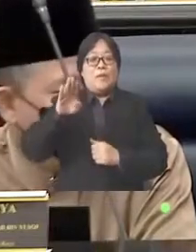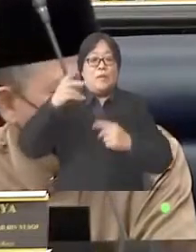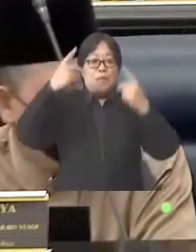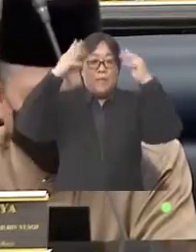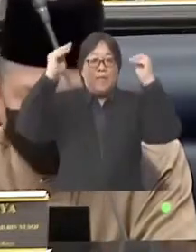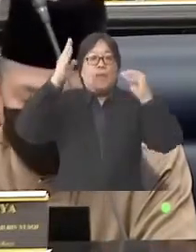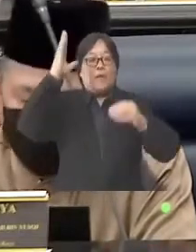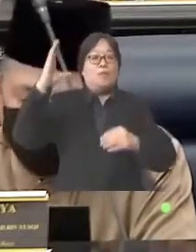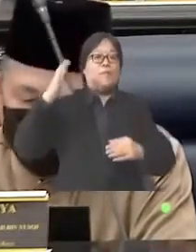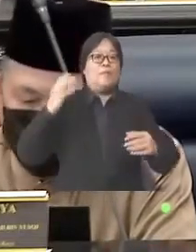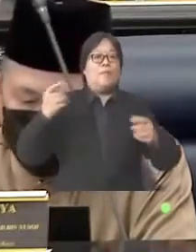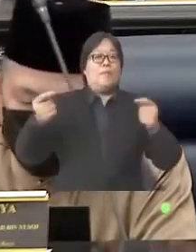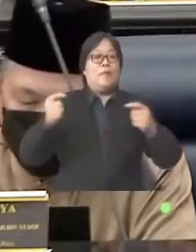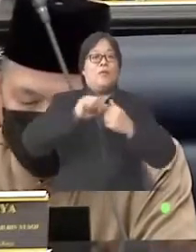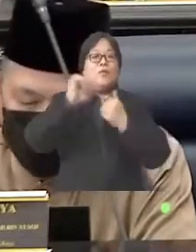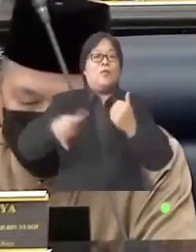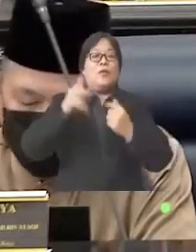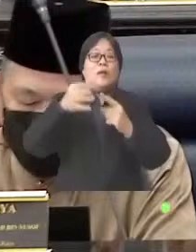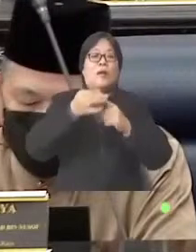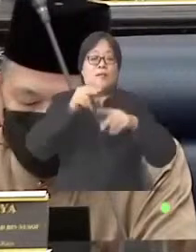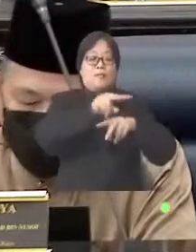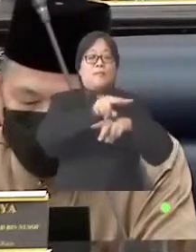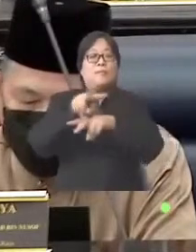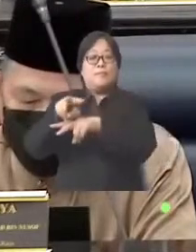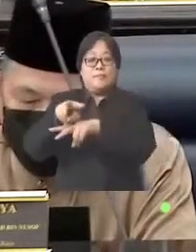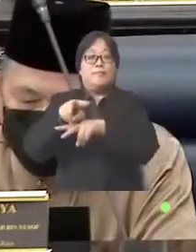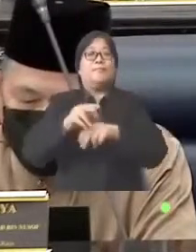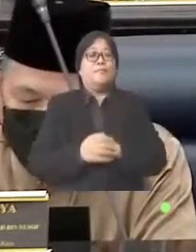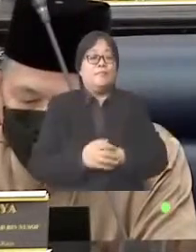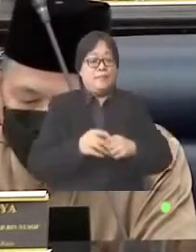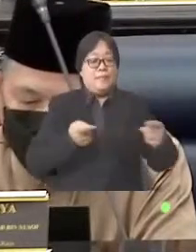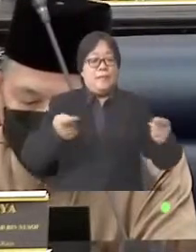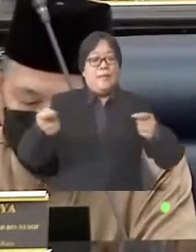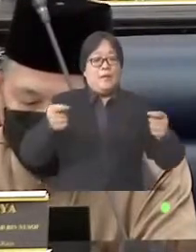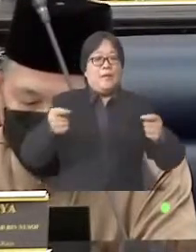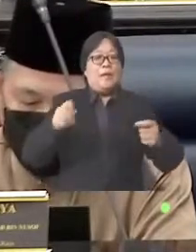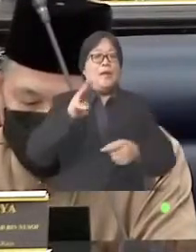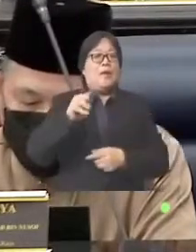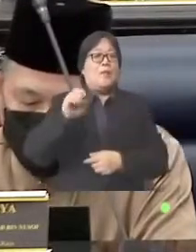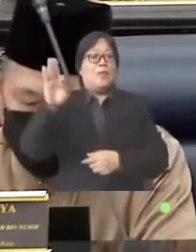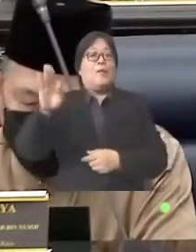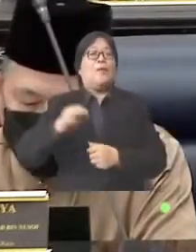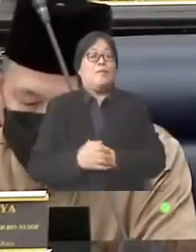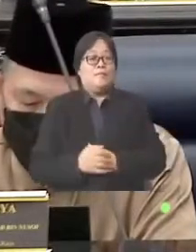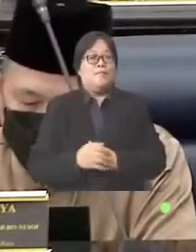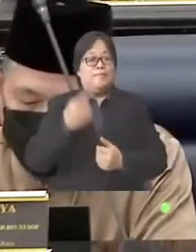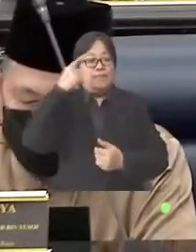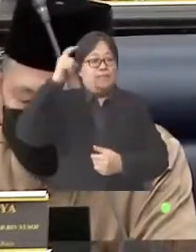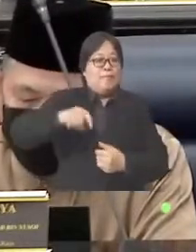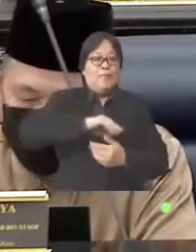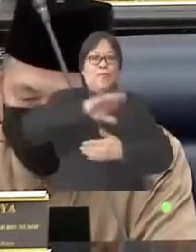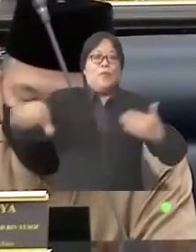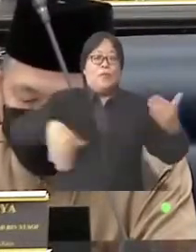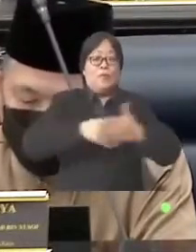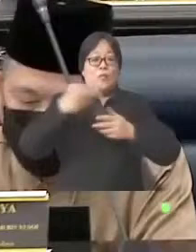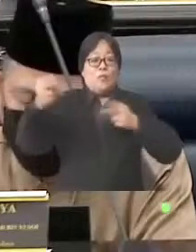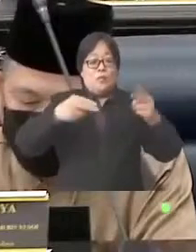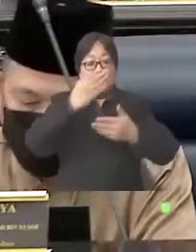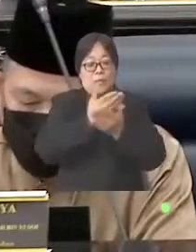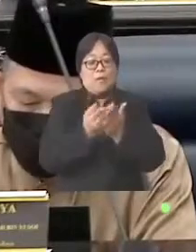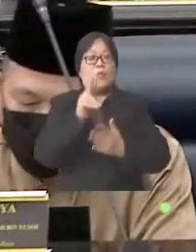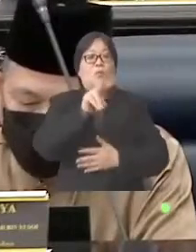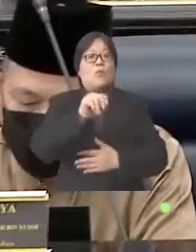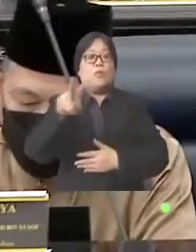mabrur menteri akan membungkus ikan sebuah jawatankuasa pemantauan yang di Selaras oleh kementerian keuangan bagi memastikan semua inisiatif